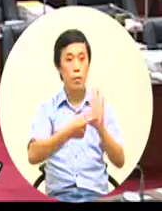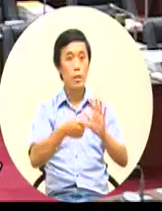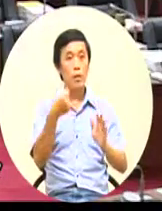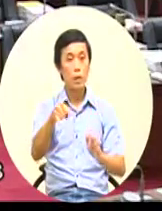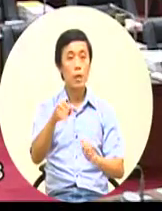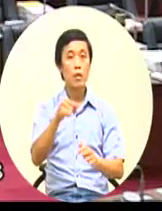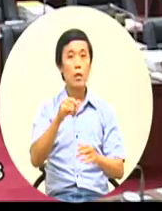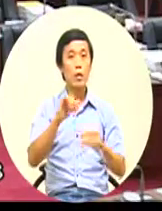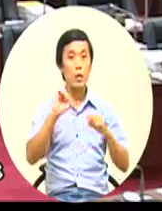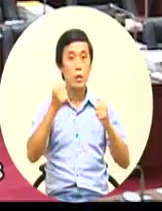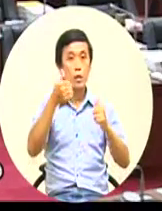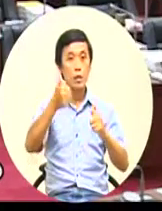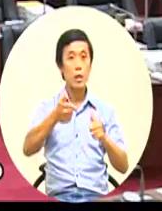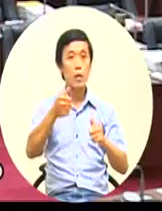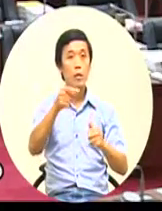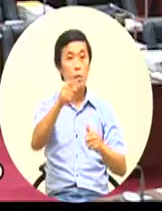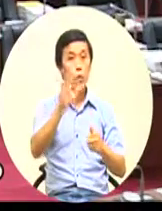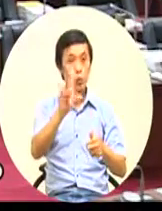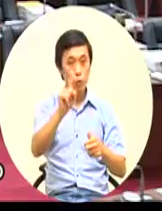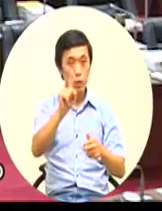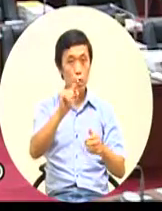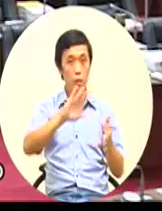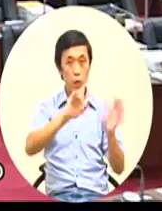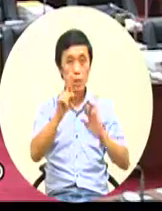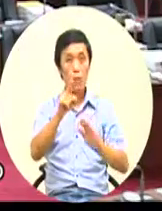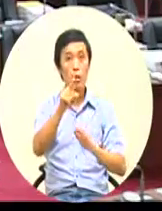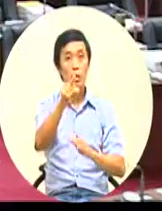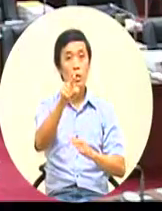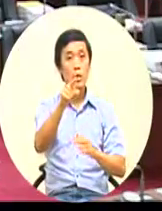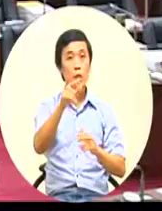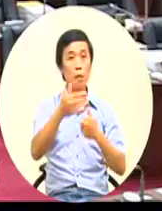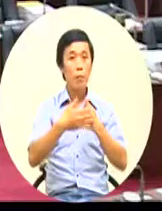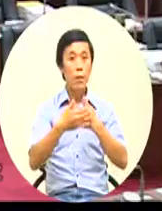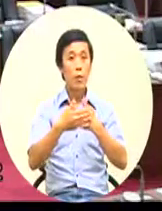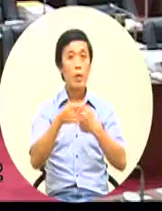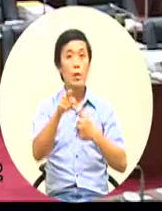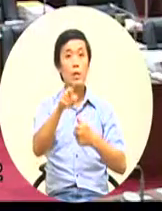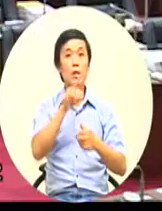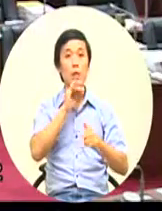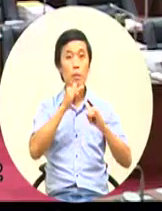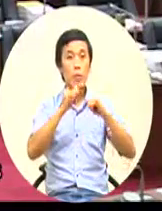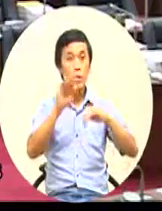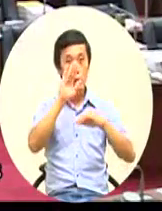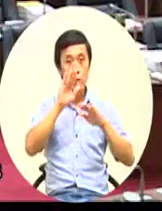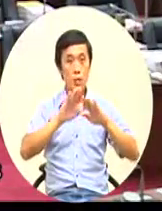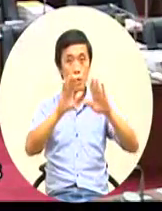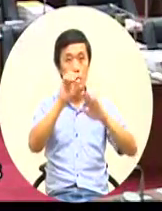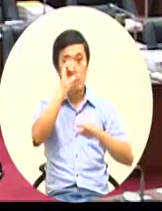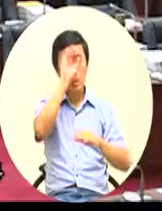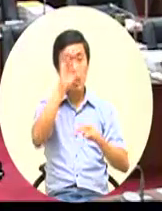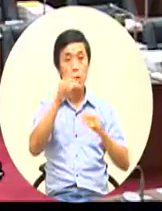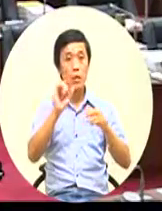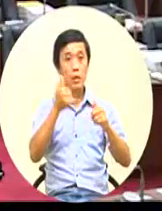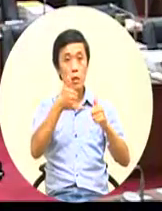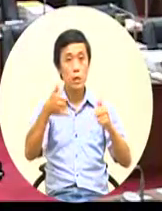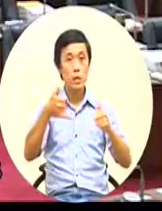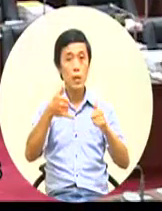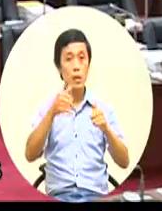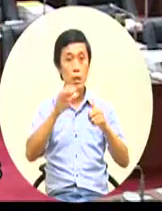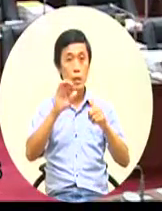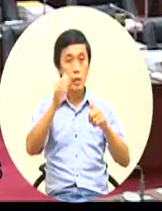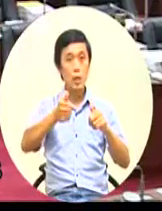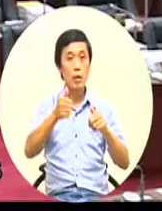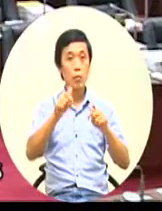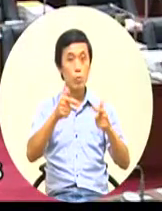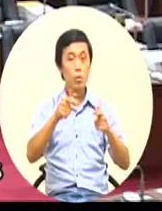你能够处理。你不只是我们民进党的议长啊，哦，你是66位议员的议长，你也是国民党的议长，也是无党籍的议